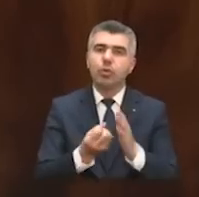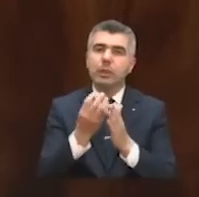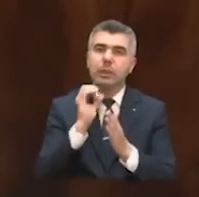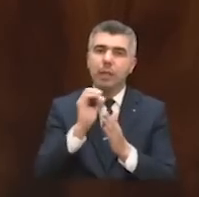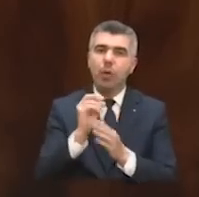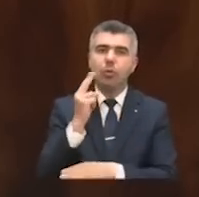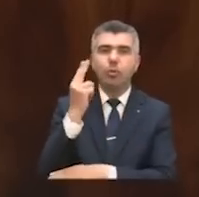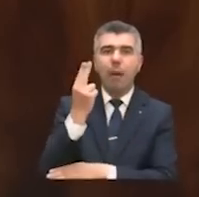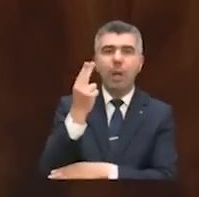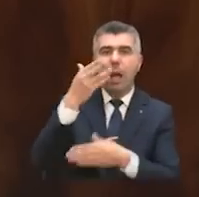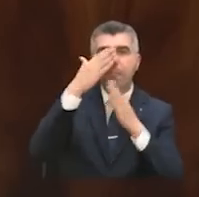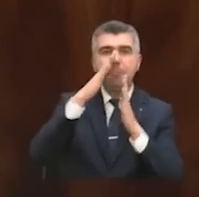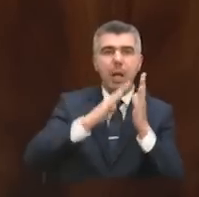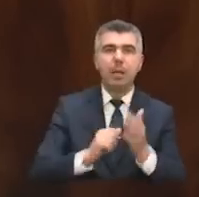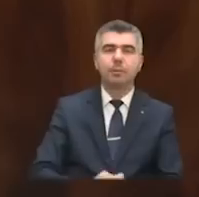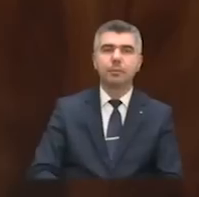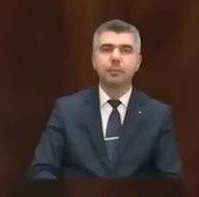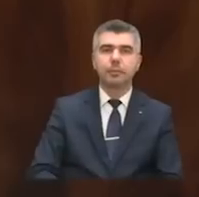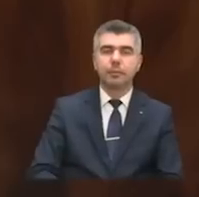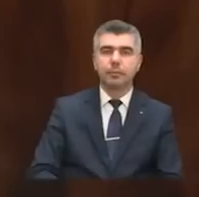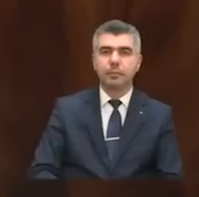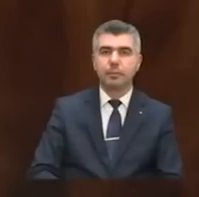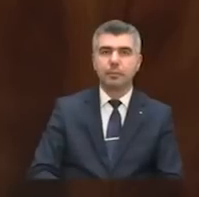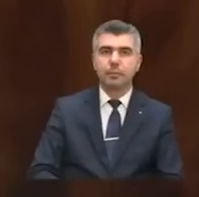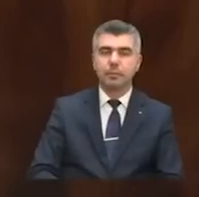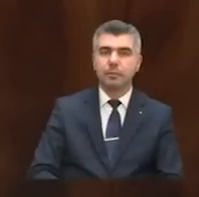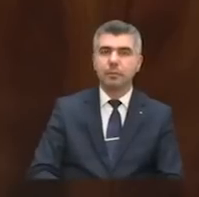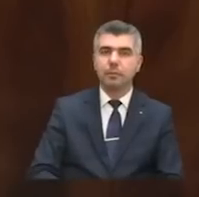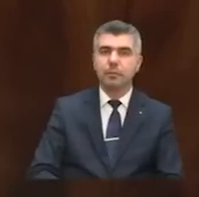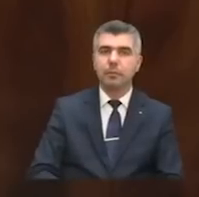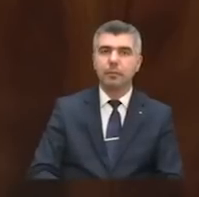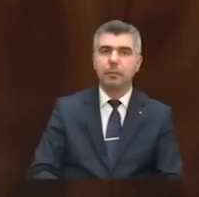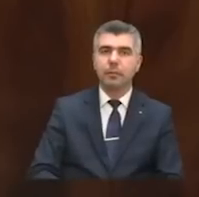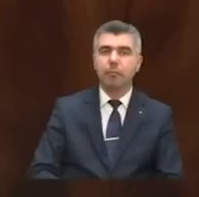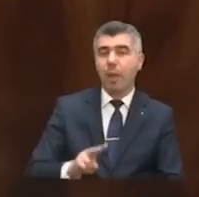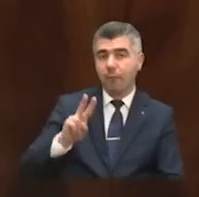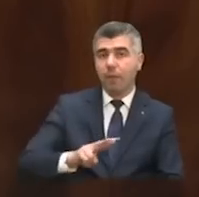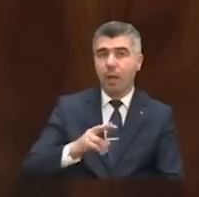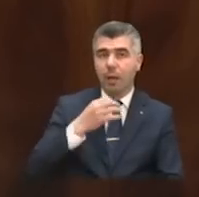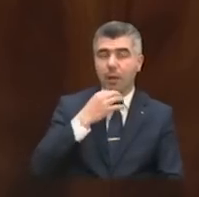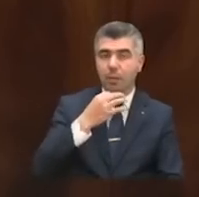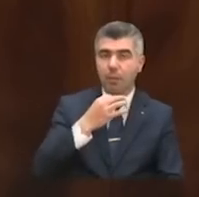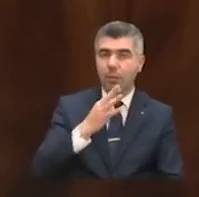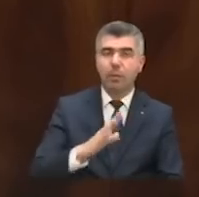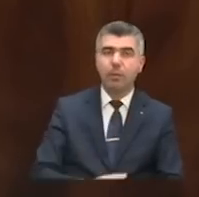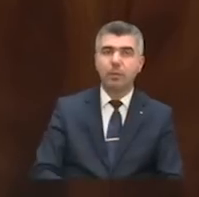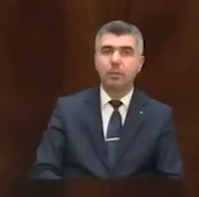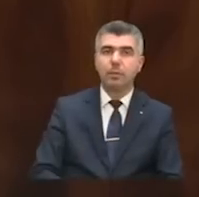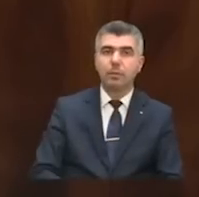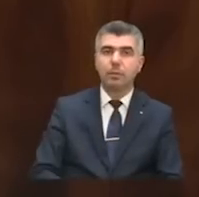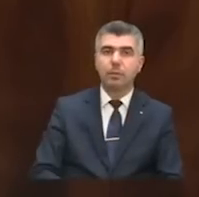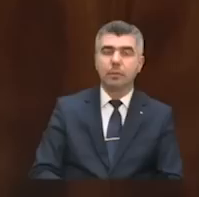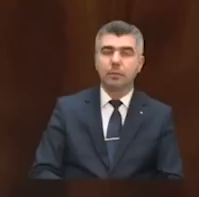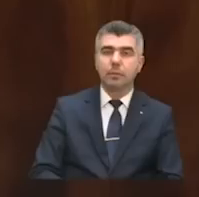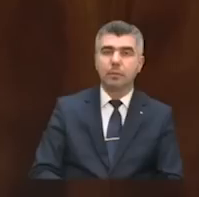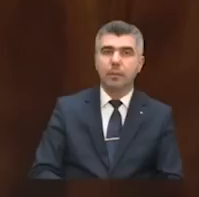المغربيه، اللي في الحقيقه وهذا الشيء بيان سيو حنا كنعرفوا بان